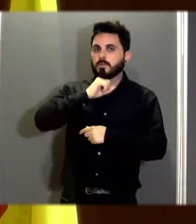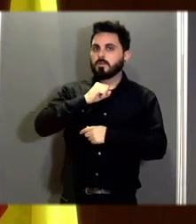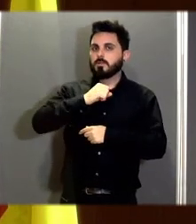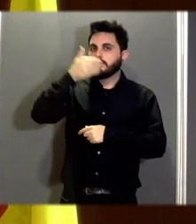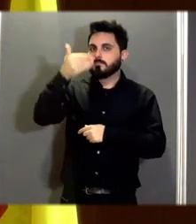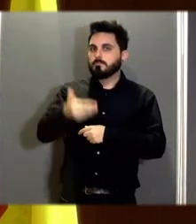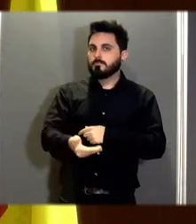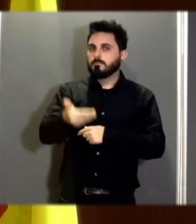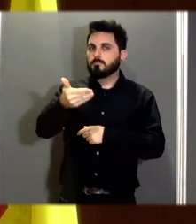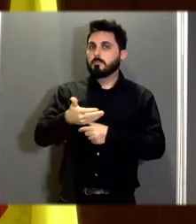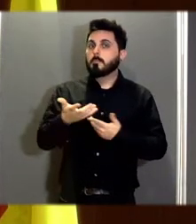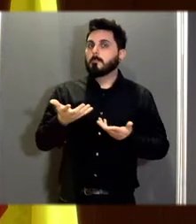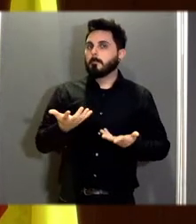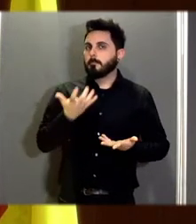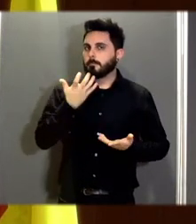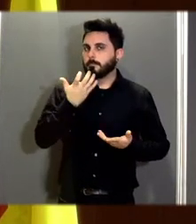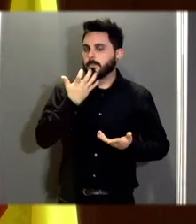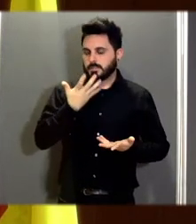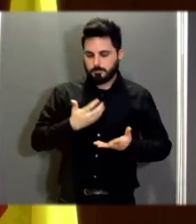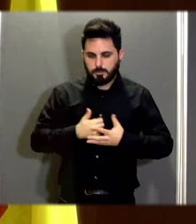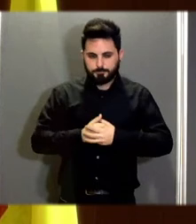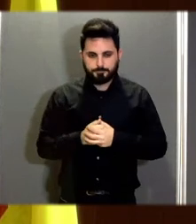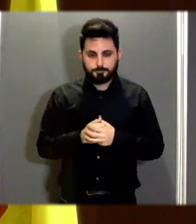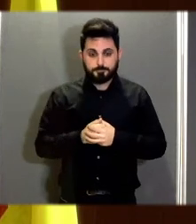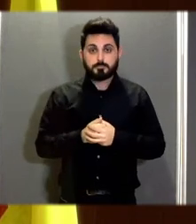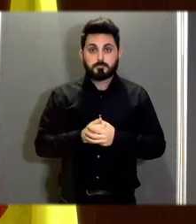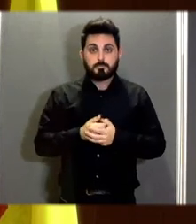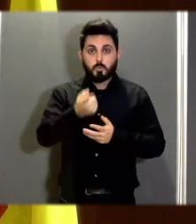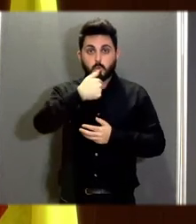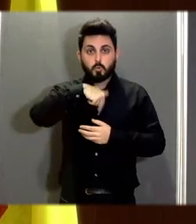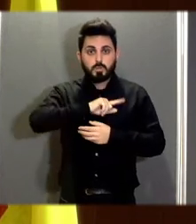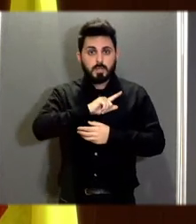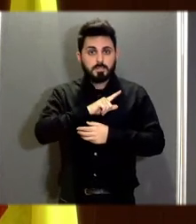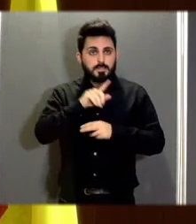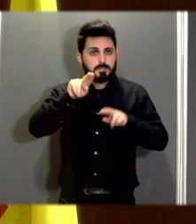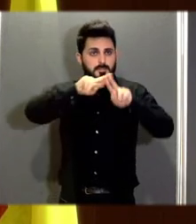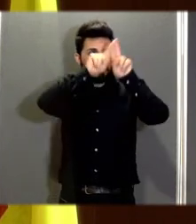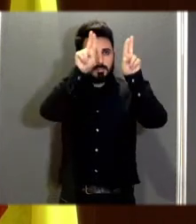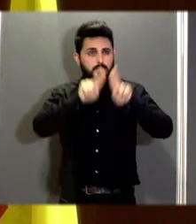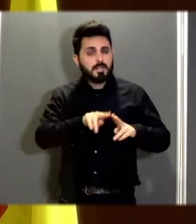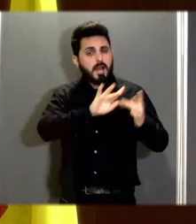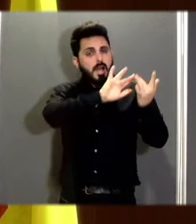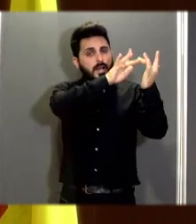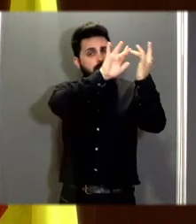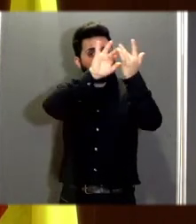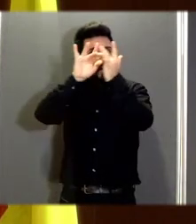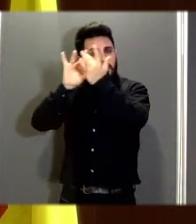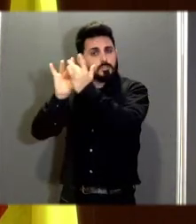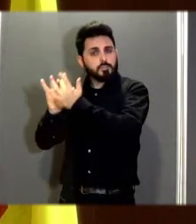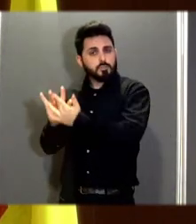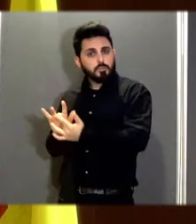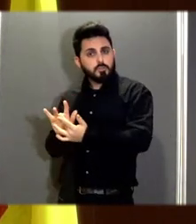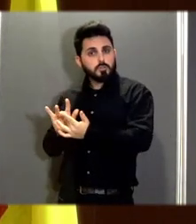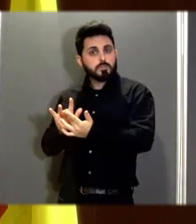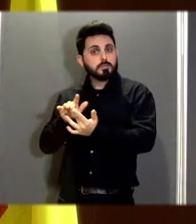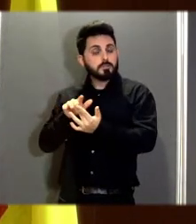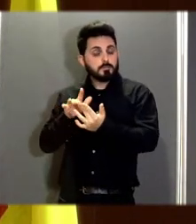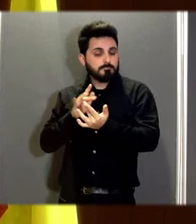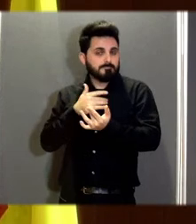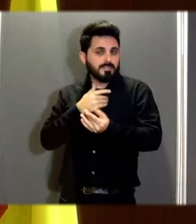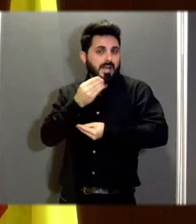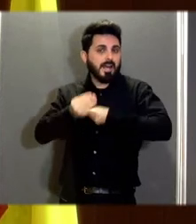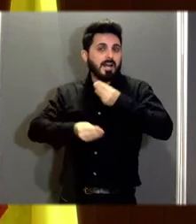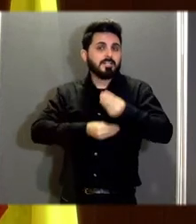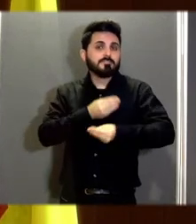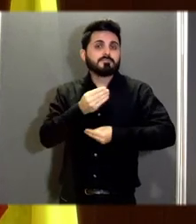mental que fa que desconeixem que les relacions internacionals, tot i que s'actuï democràticament, això ja